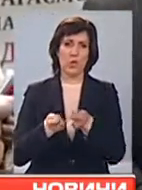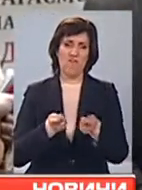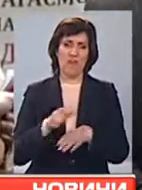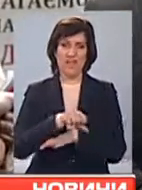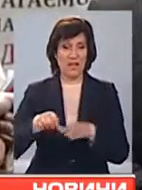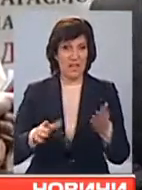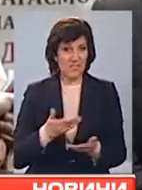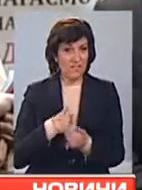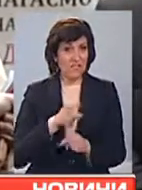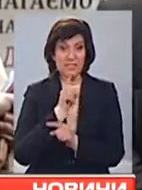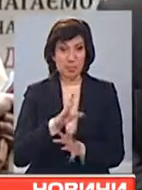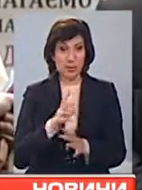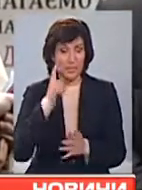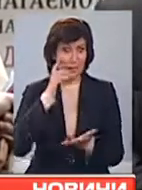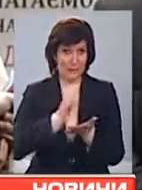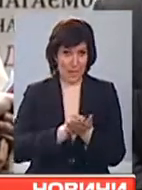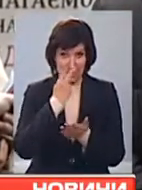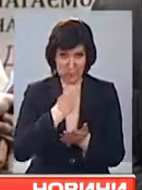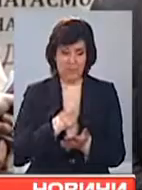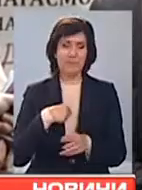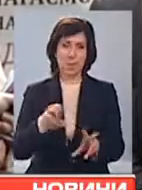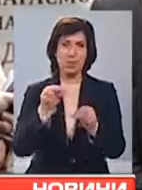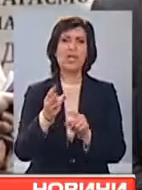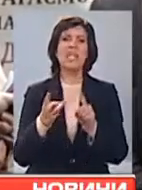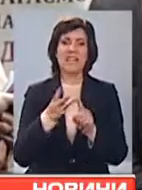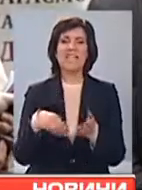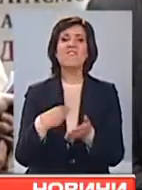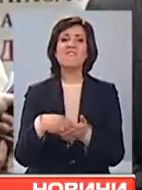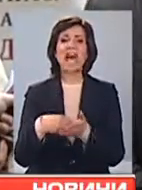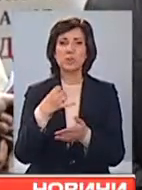квартала. Если вы нас не будете замечать, мы вам обещаем третий финансовый майдан.